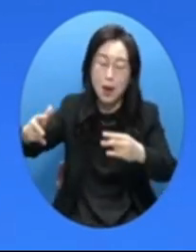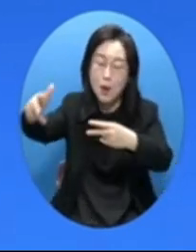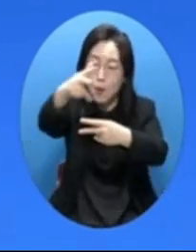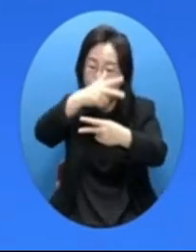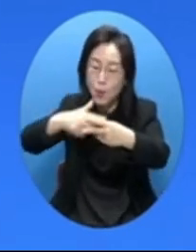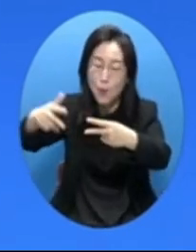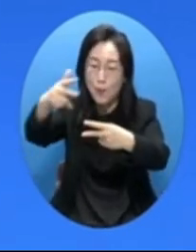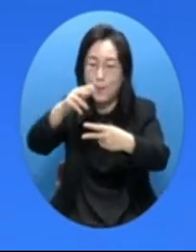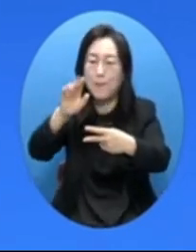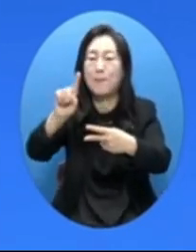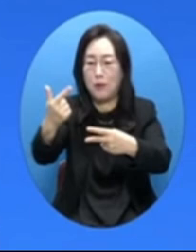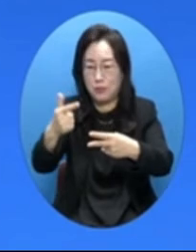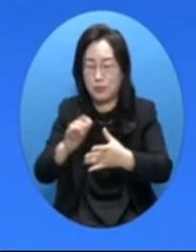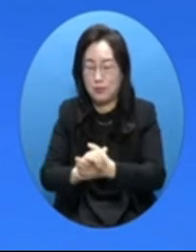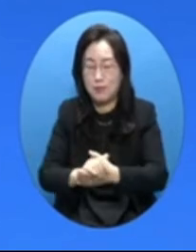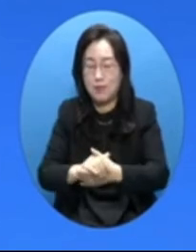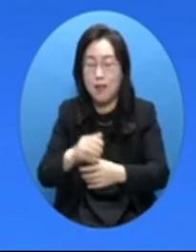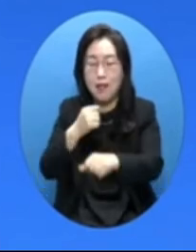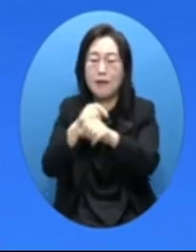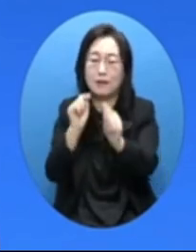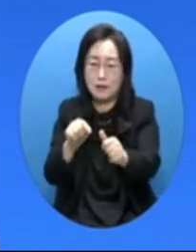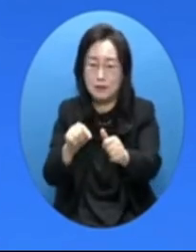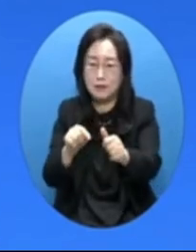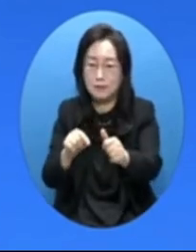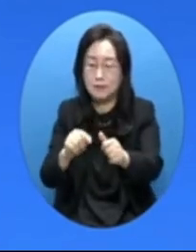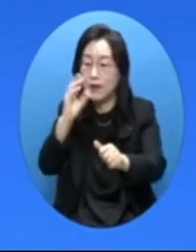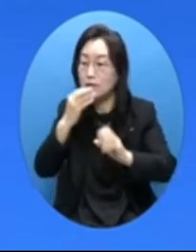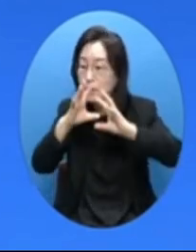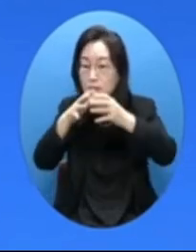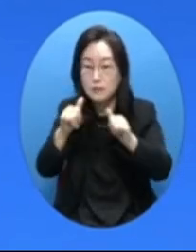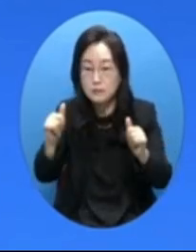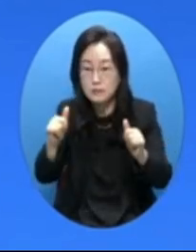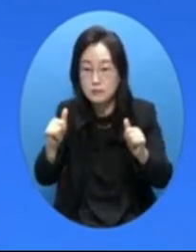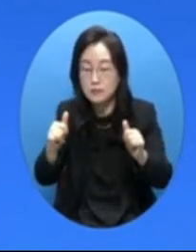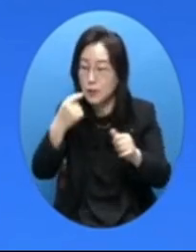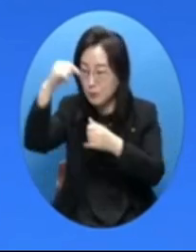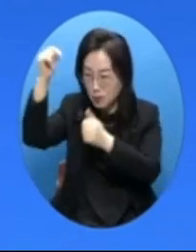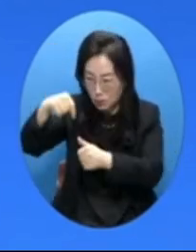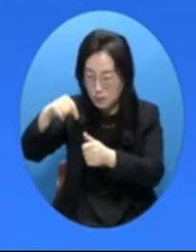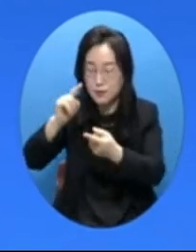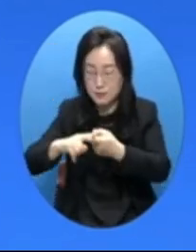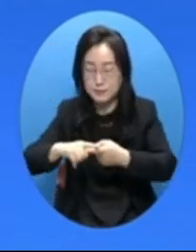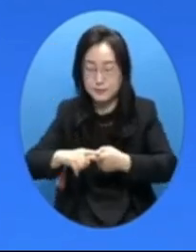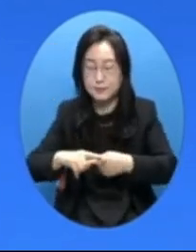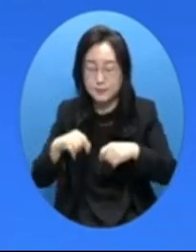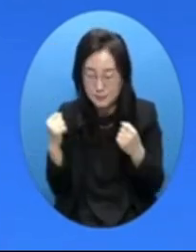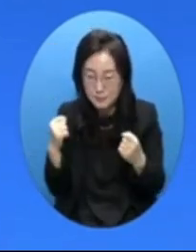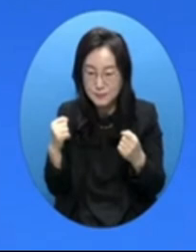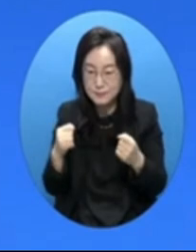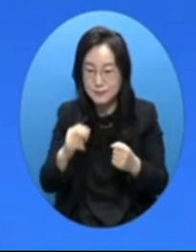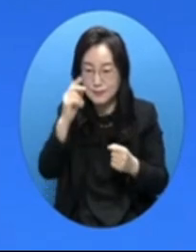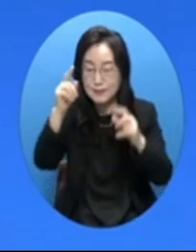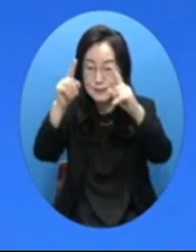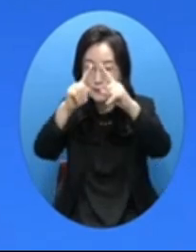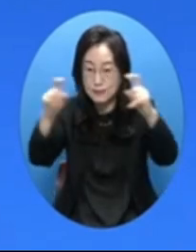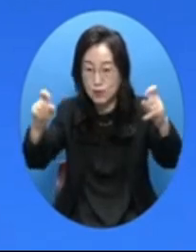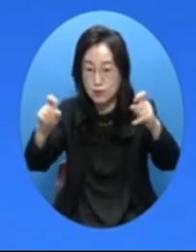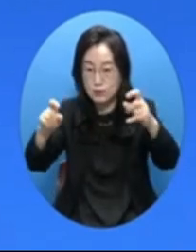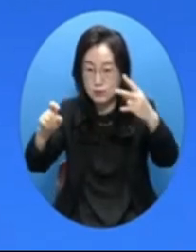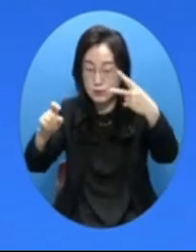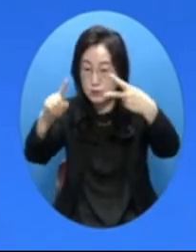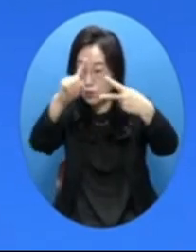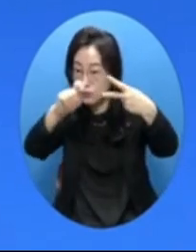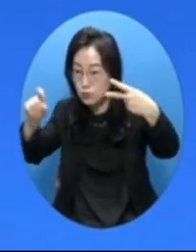말씀하셨는데 이스라엘 백성들이 그 명령을 따라서 성을 둘러보니까